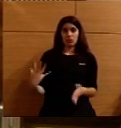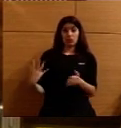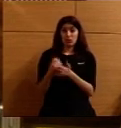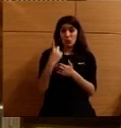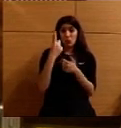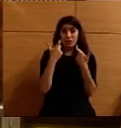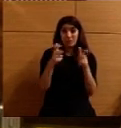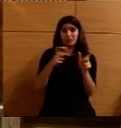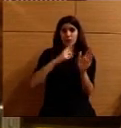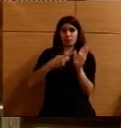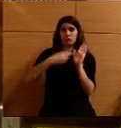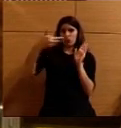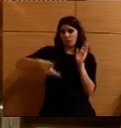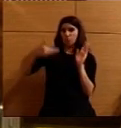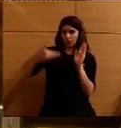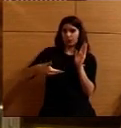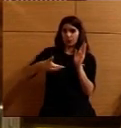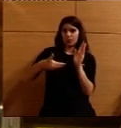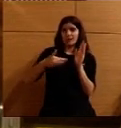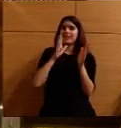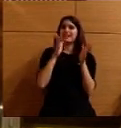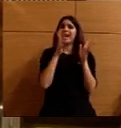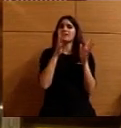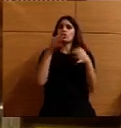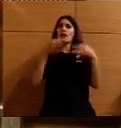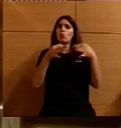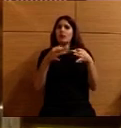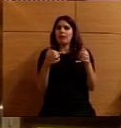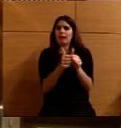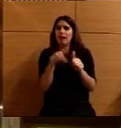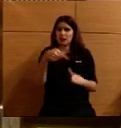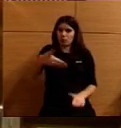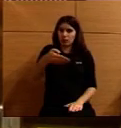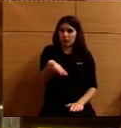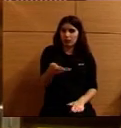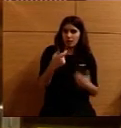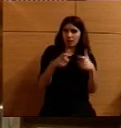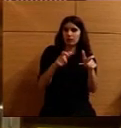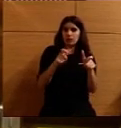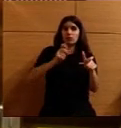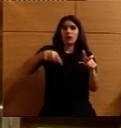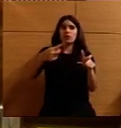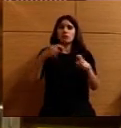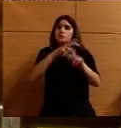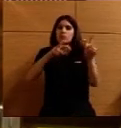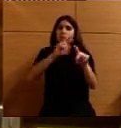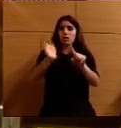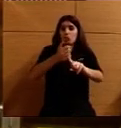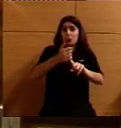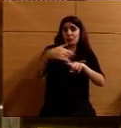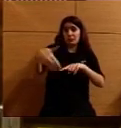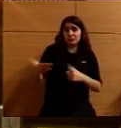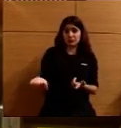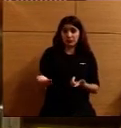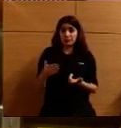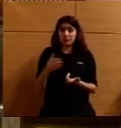un departament tan important com el d'assessoria jurídica, en el que després es busca una solució,